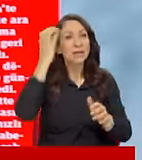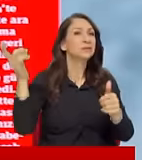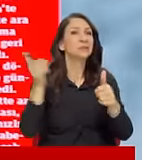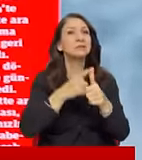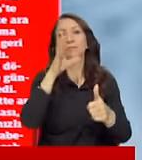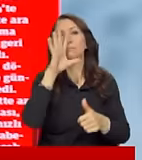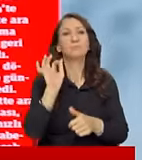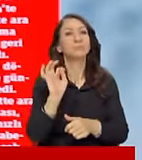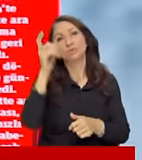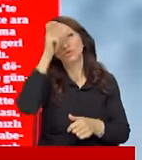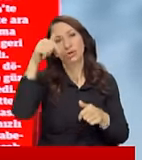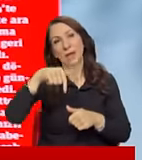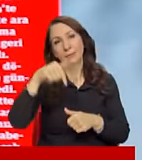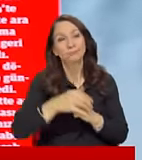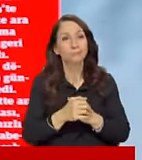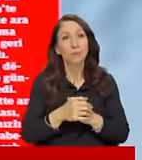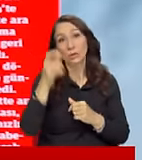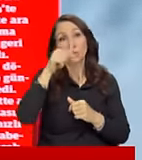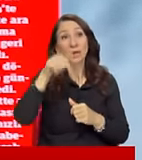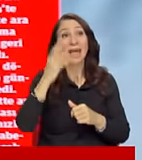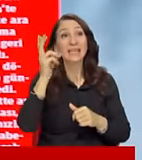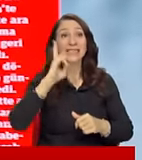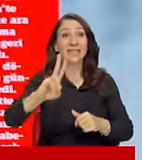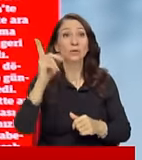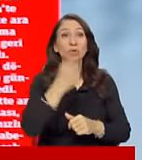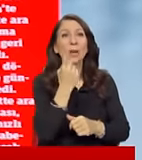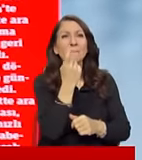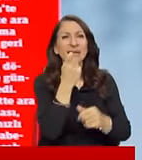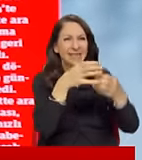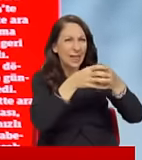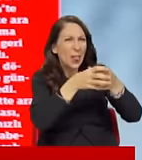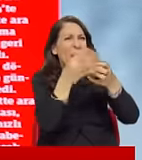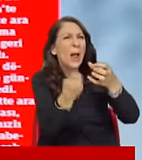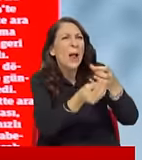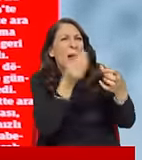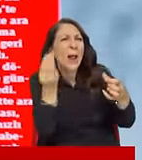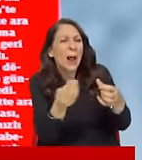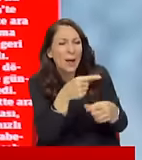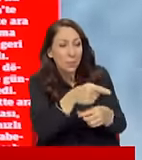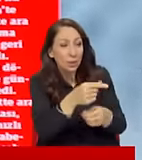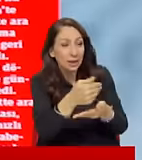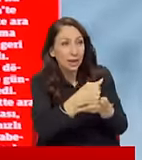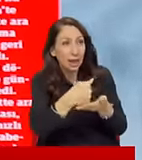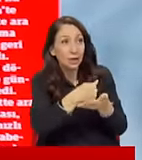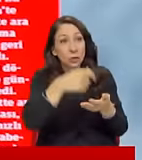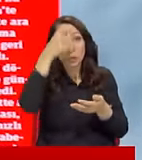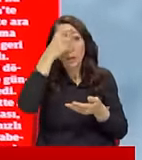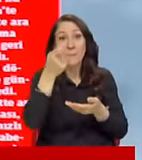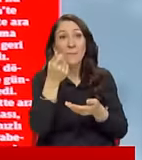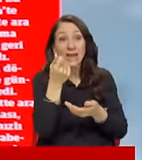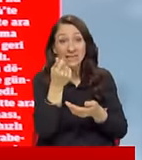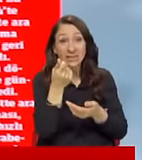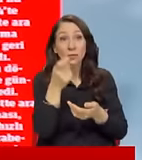ülkelerin başında Türkiye geliyor. Bakın Türkiye'de en zengin %1'lik kesim bu ülkenin gelirleri, bu ülkenin